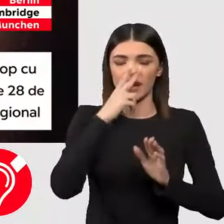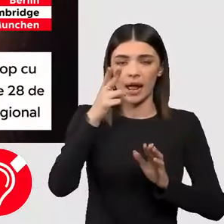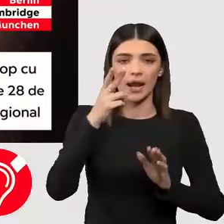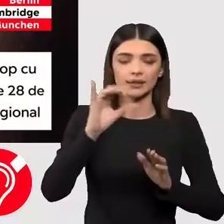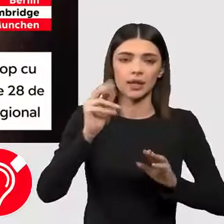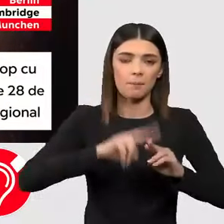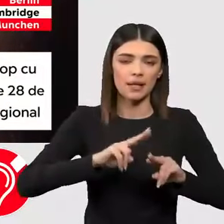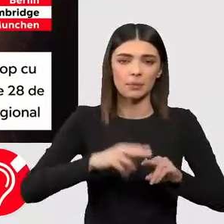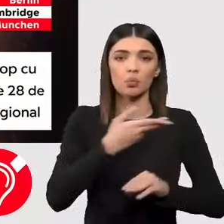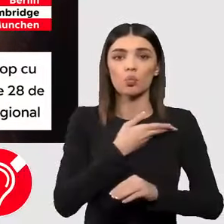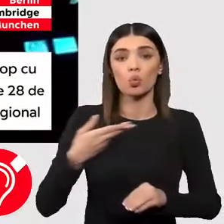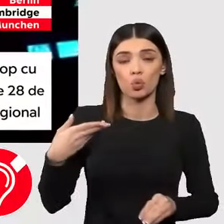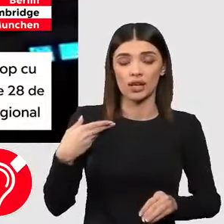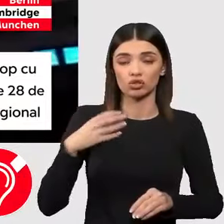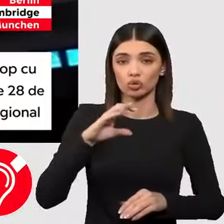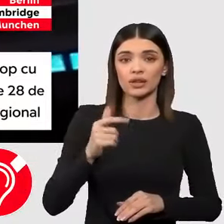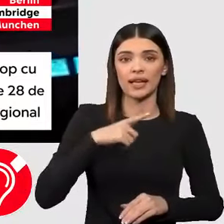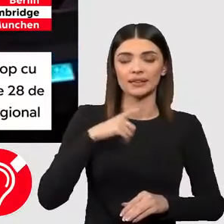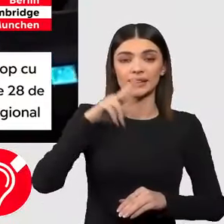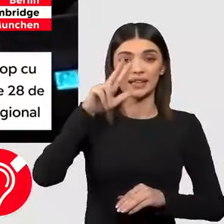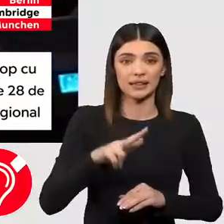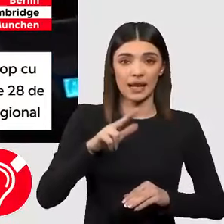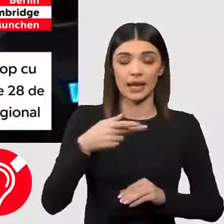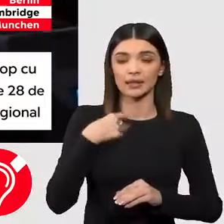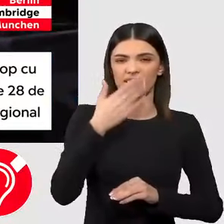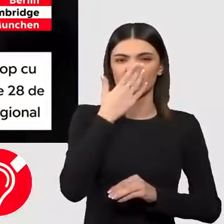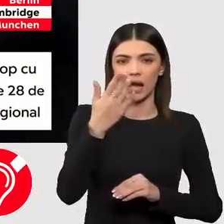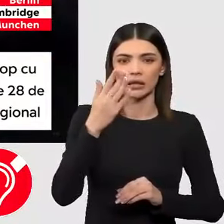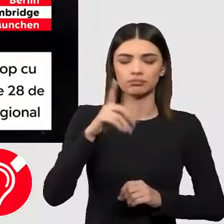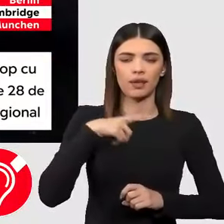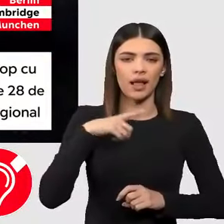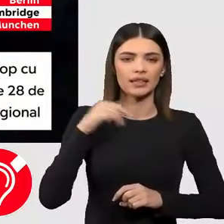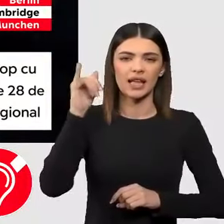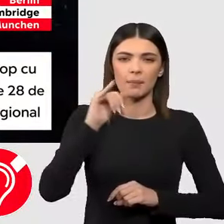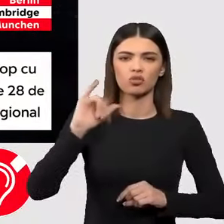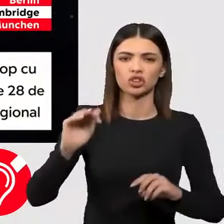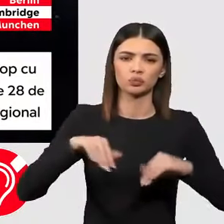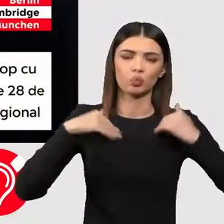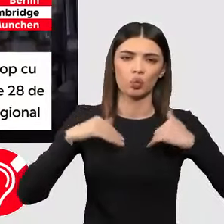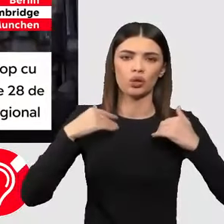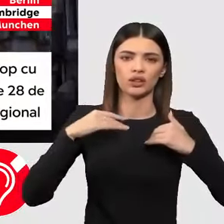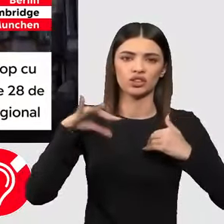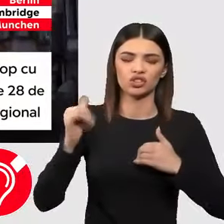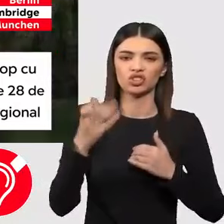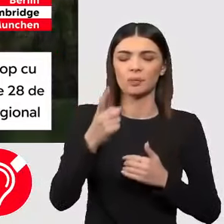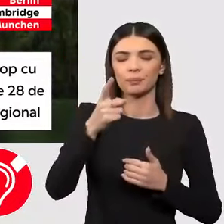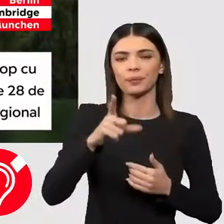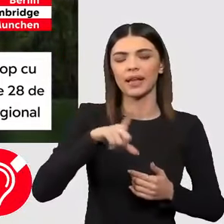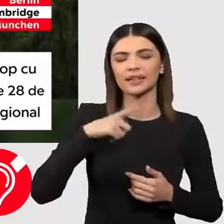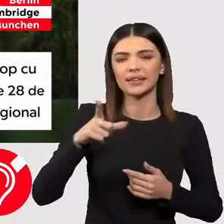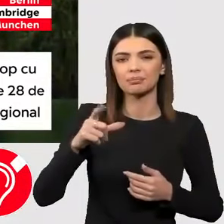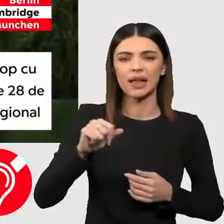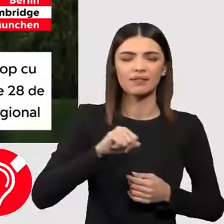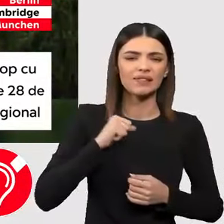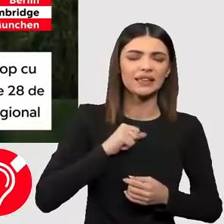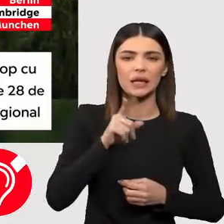arată Bucureștiul în poziție fruntașă este extrem de îmbucurător. Ce mie teamă este că,